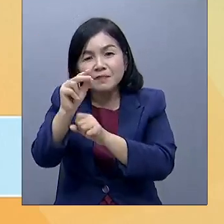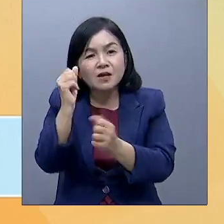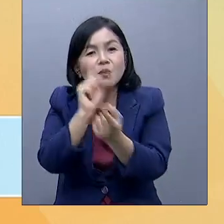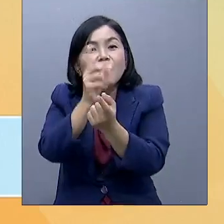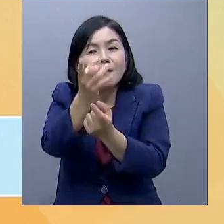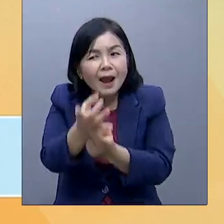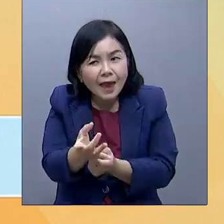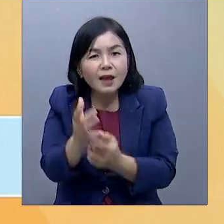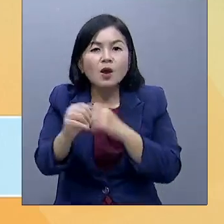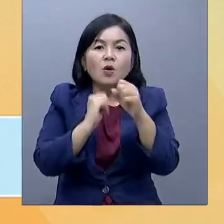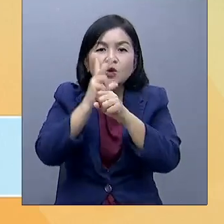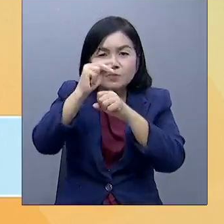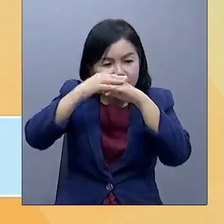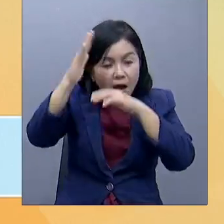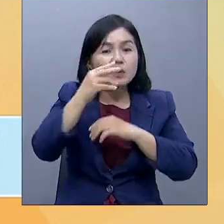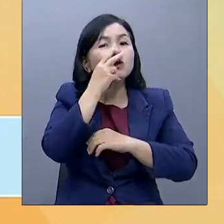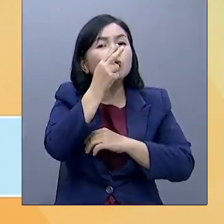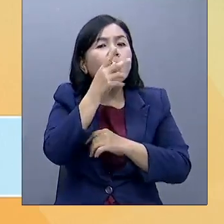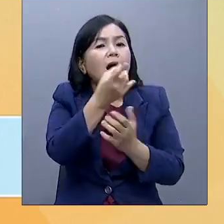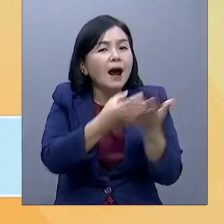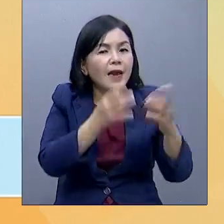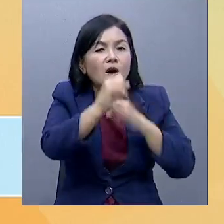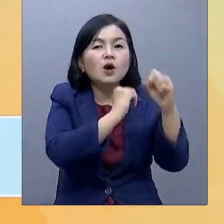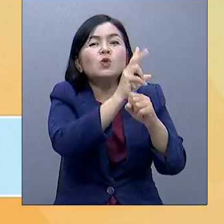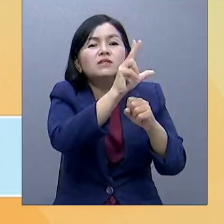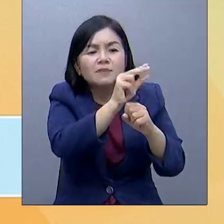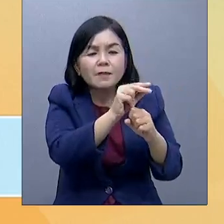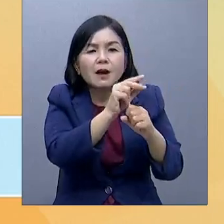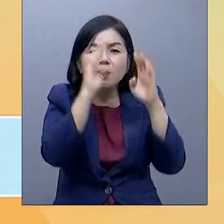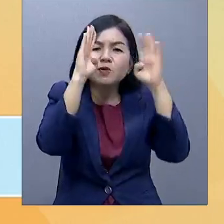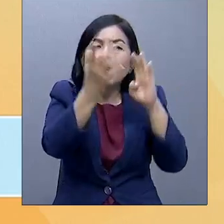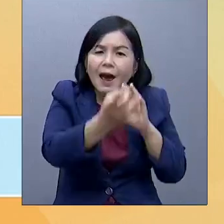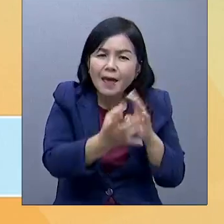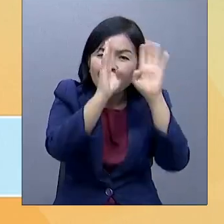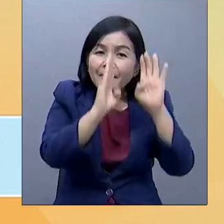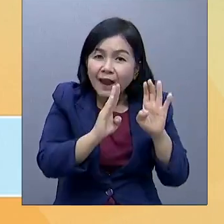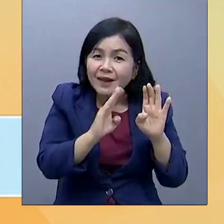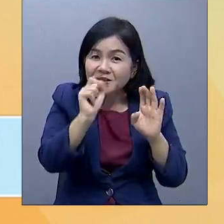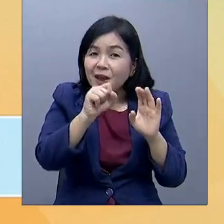ออะไรคนที่อายุมากกว่า30ก็ได้ดูสะท้อนมาว่าคน30เนี่ยเขาต้องผ่านอะไรมาบ้างแล้วเขาจะเป็นคนแบบไหน